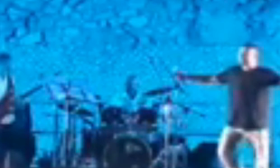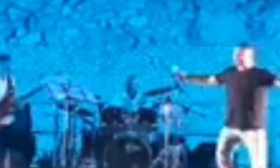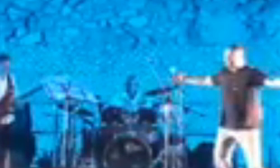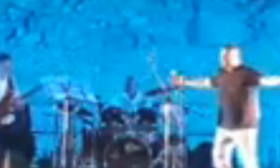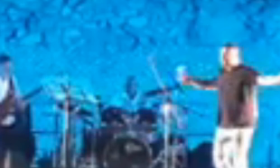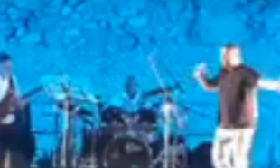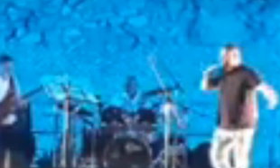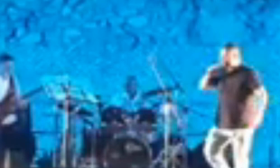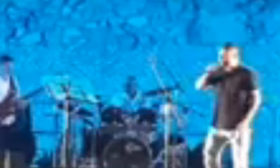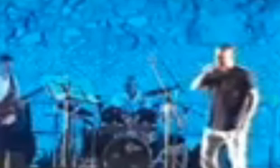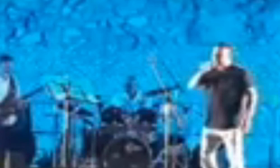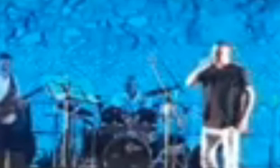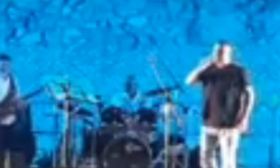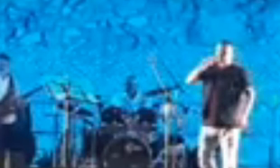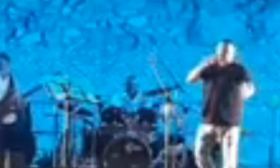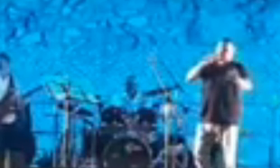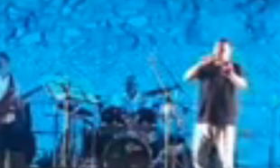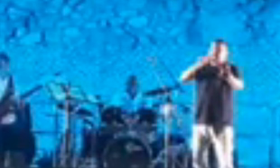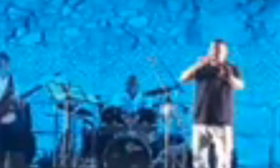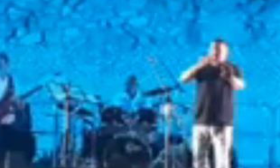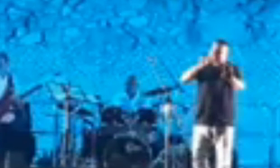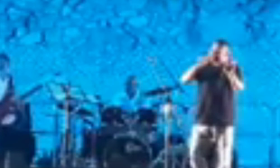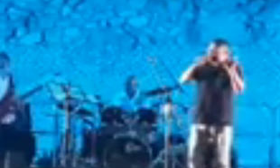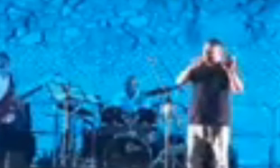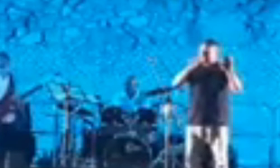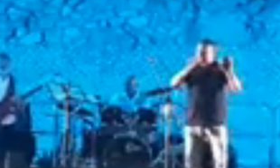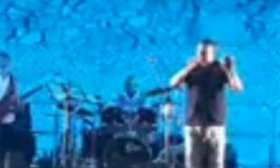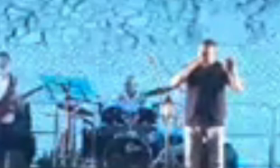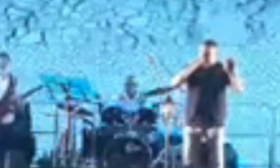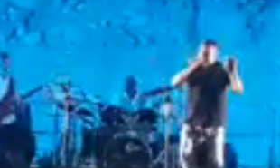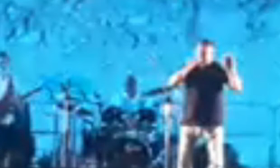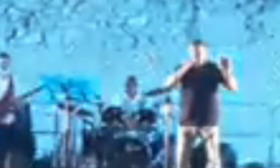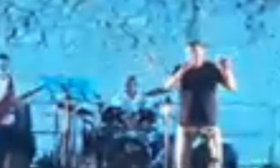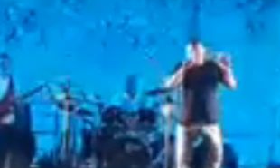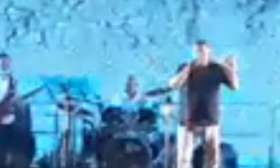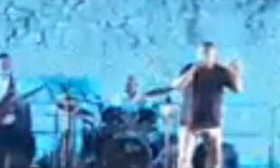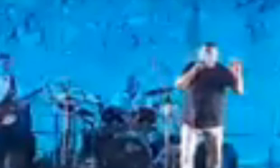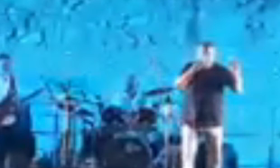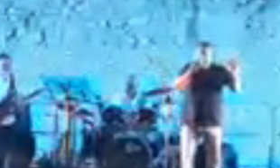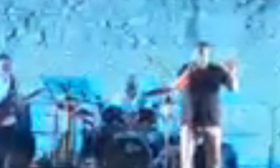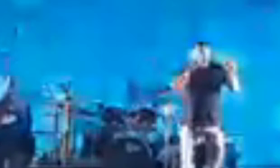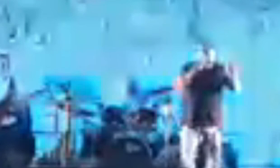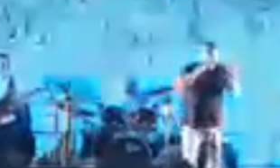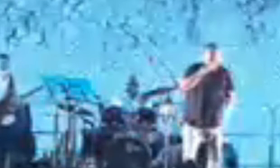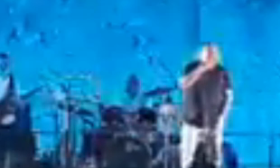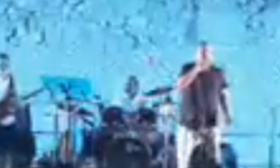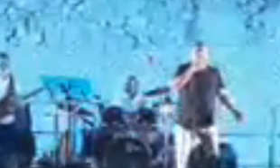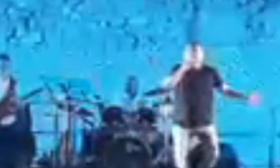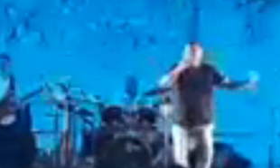Ci siamo? No, non posso vedere Cristina ballata. Non lo raccontate. Ehi, tutti